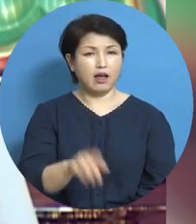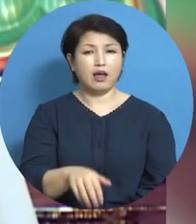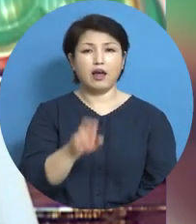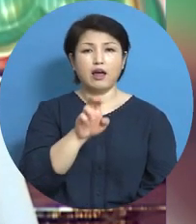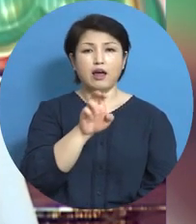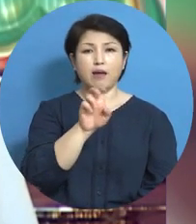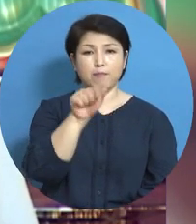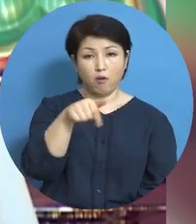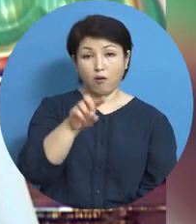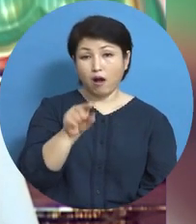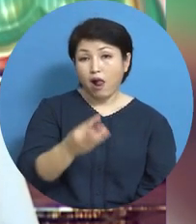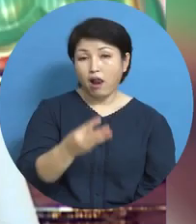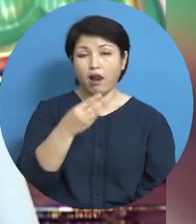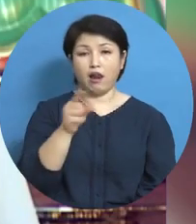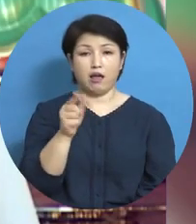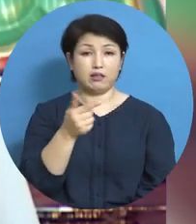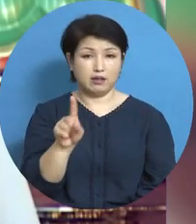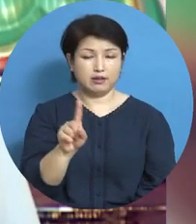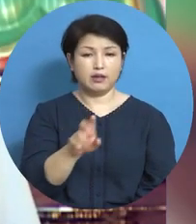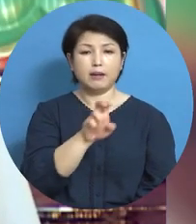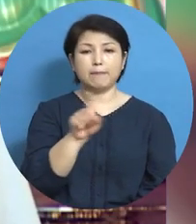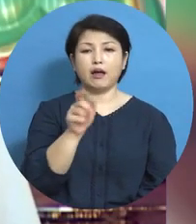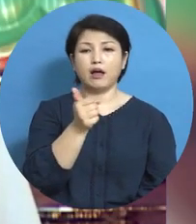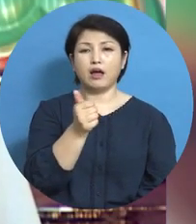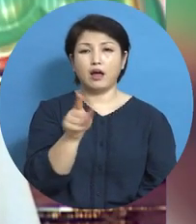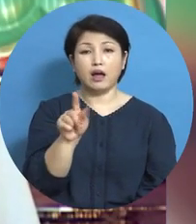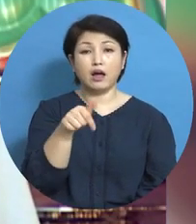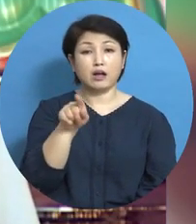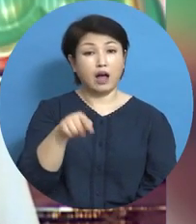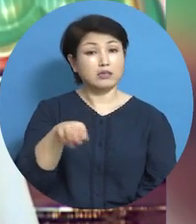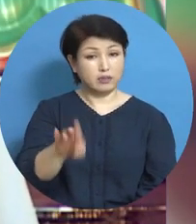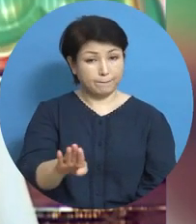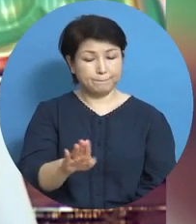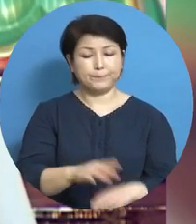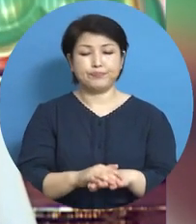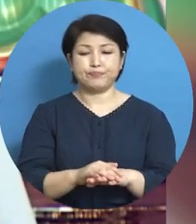마가섭 이런 많은 제자들을 교화하시고